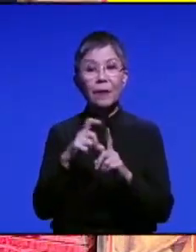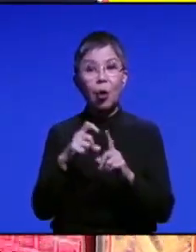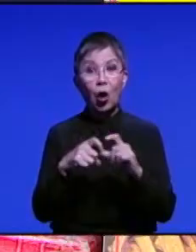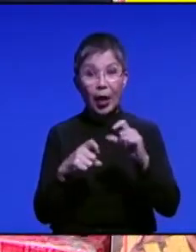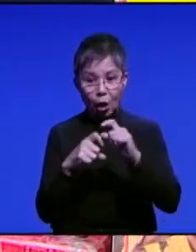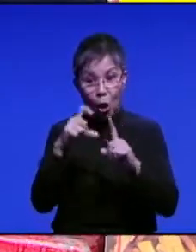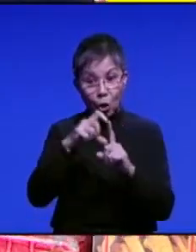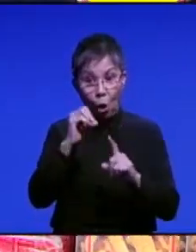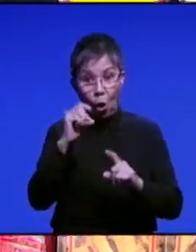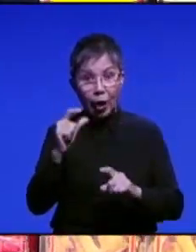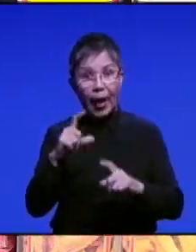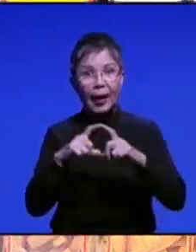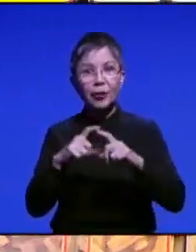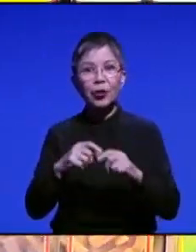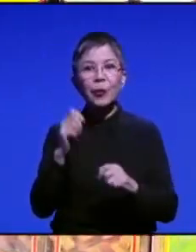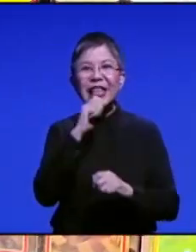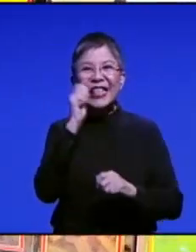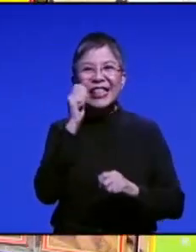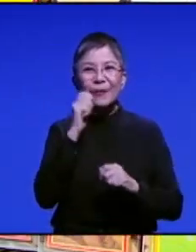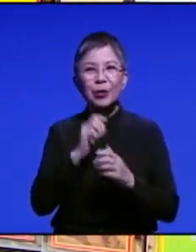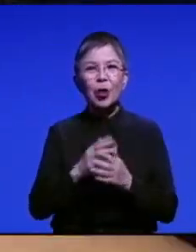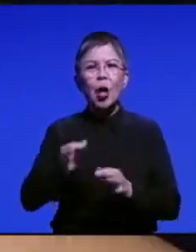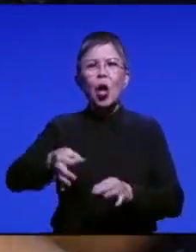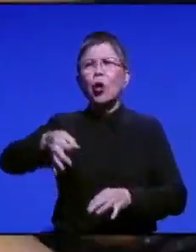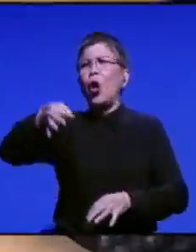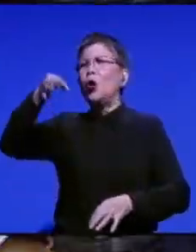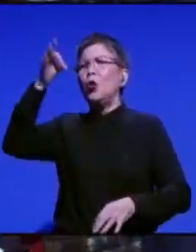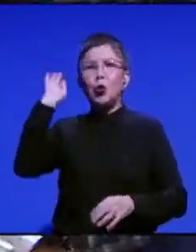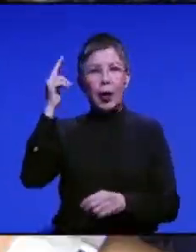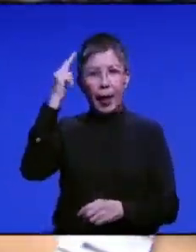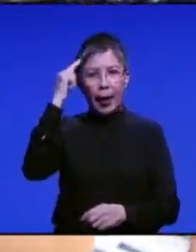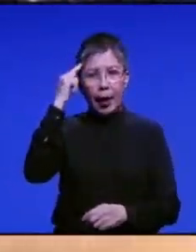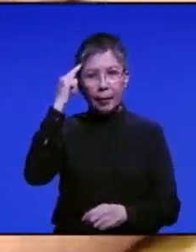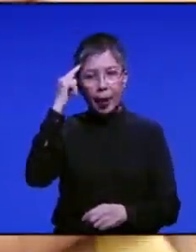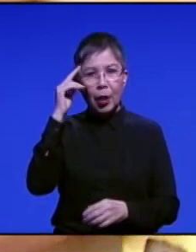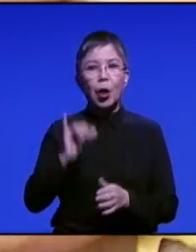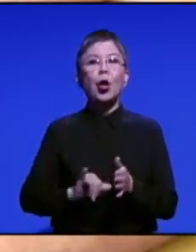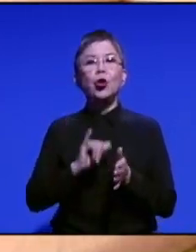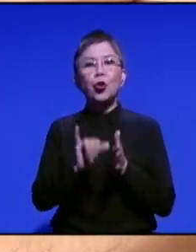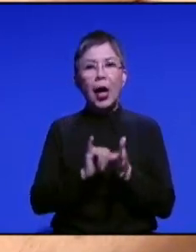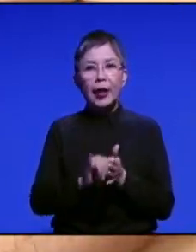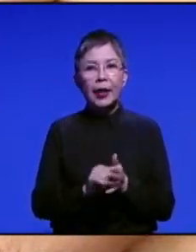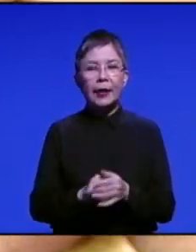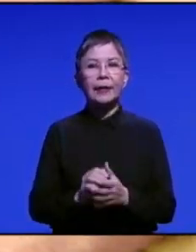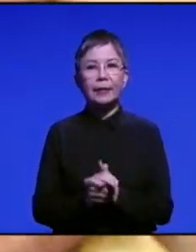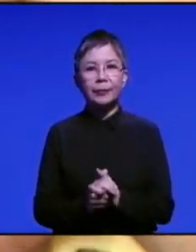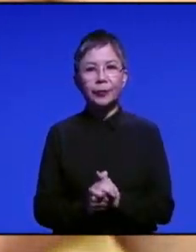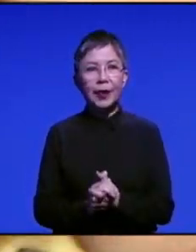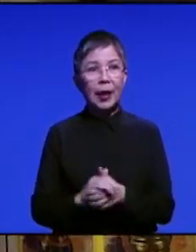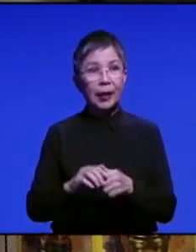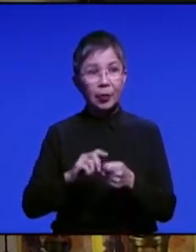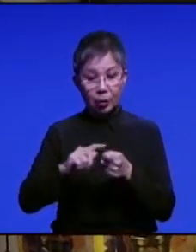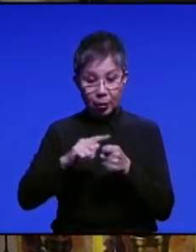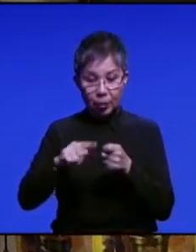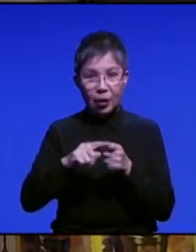mulut. Bahan ini sudah digunakan sejak peradaban awal di Arab, Yunani, dan Romawi kuno. Jadi tinggal dikupas